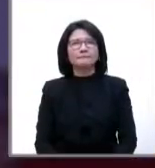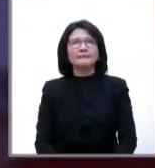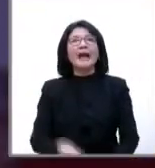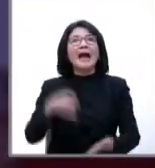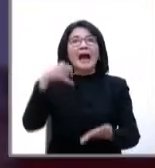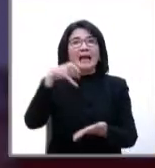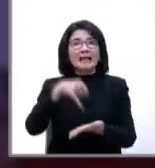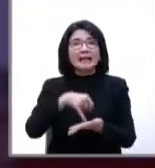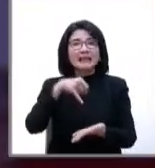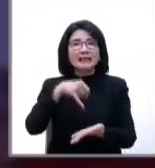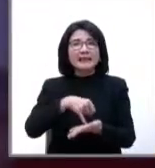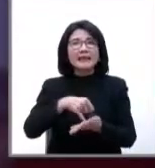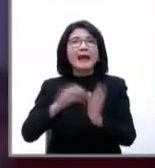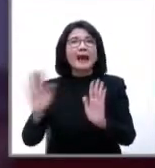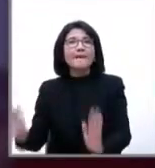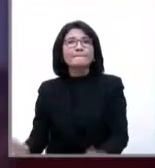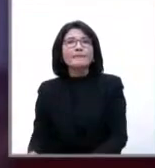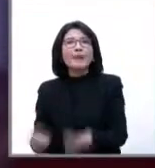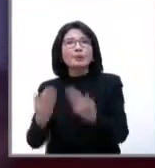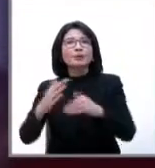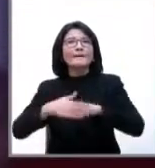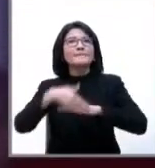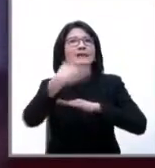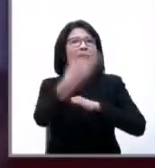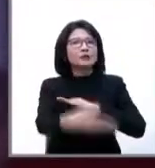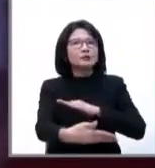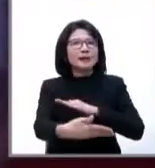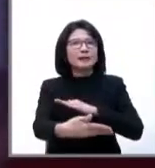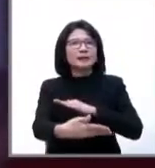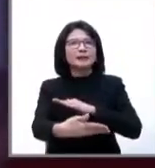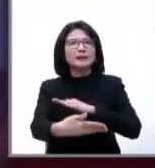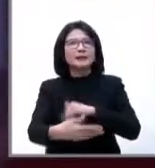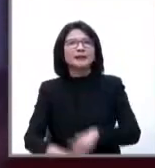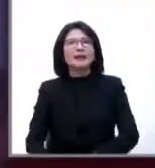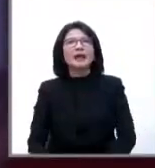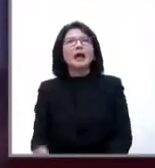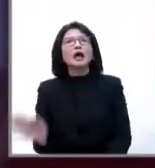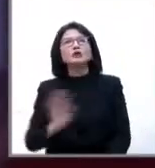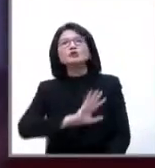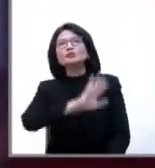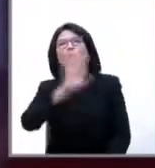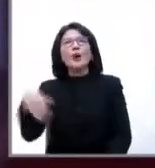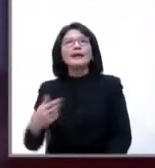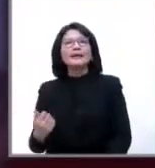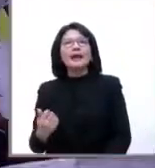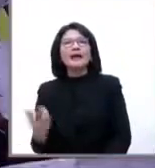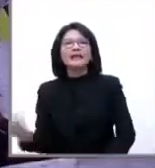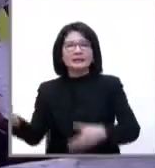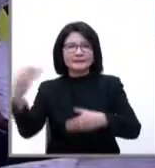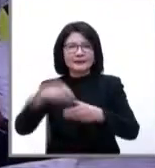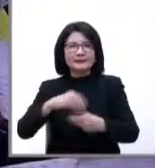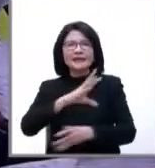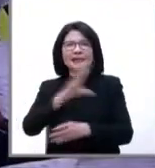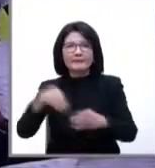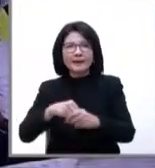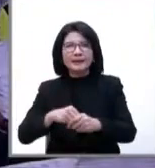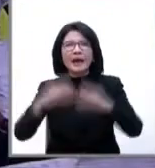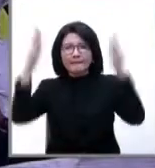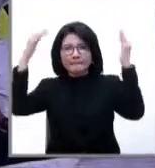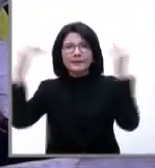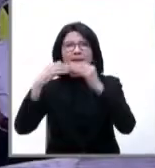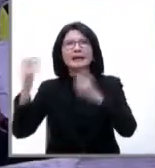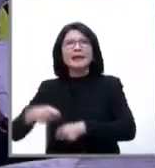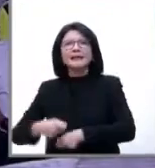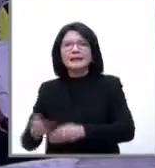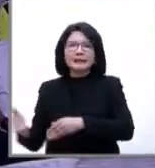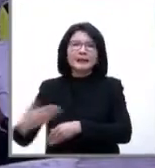inti dari pembangunan berkelanjutan adalah Tidak ada satu pun yang ditinggalkan dari petani peternak